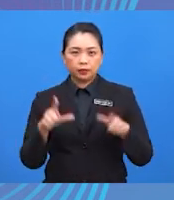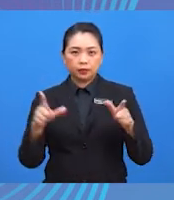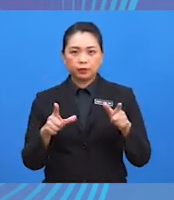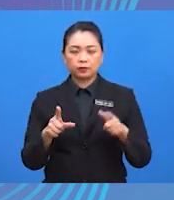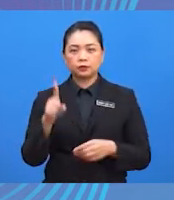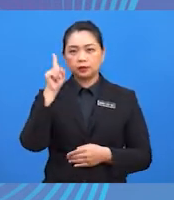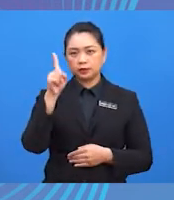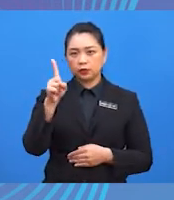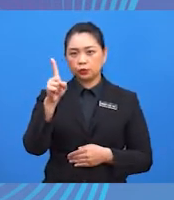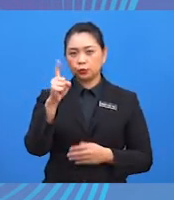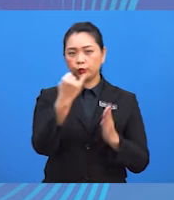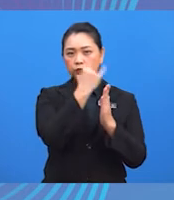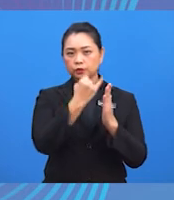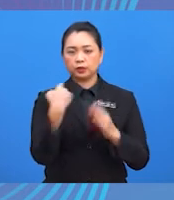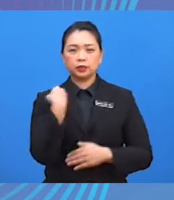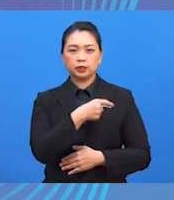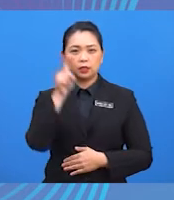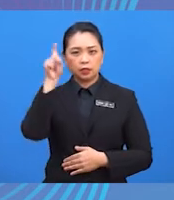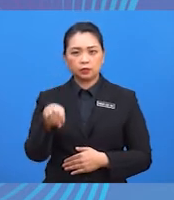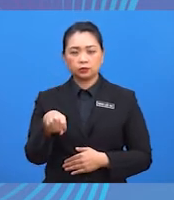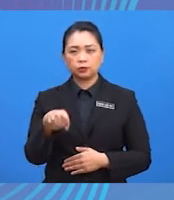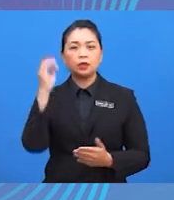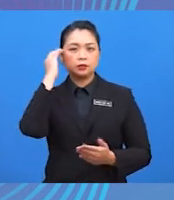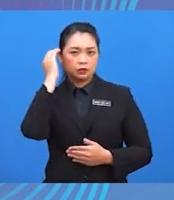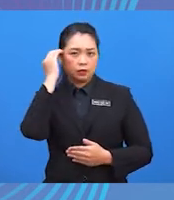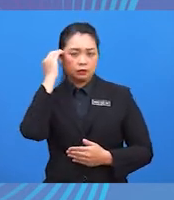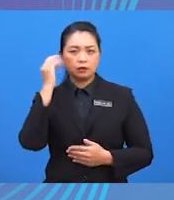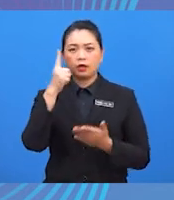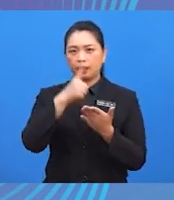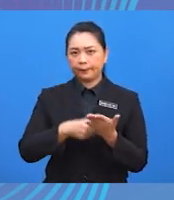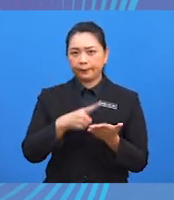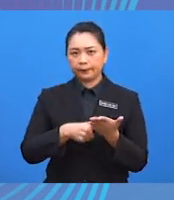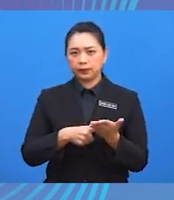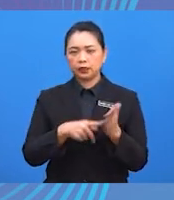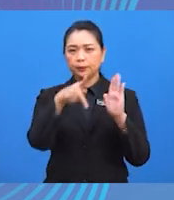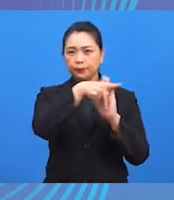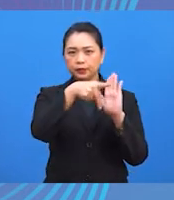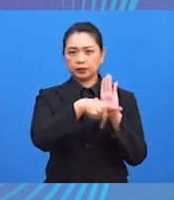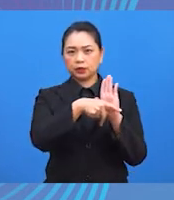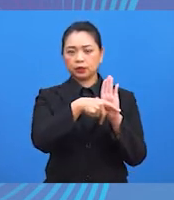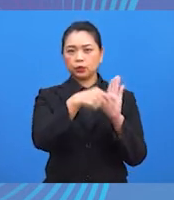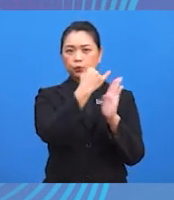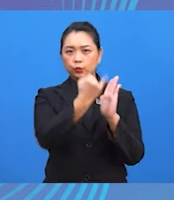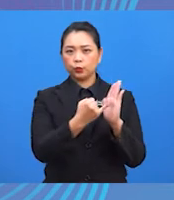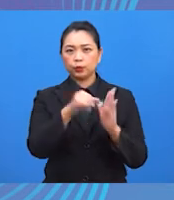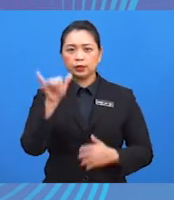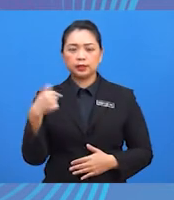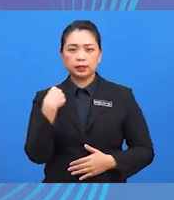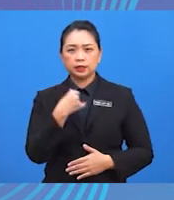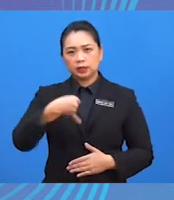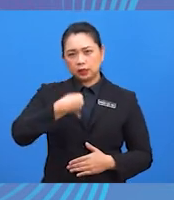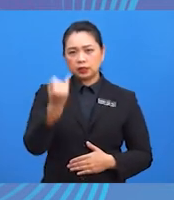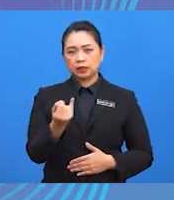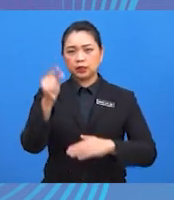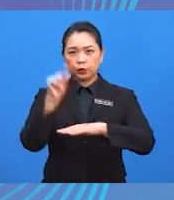haruslah mengetahui apakah prinsip lukisan yang kita ingin gunakan. Gubahan warna apakah